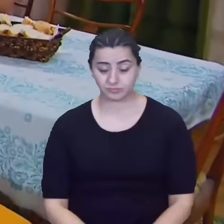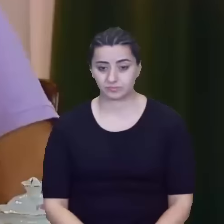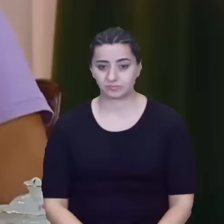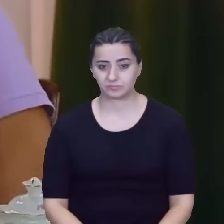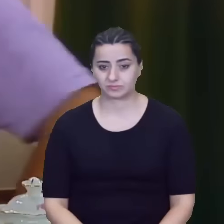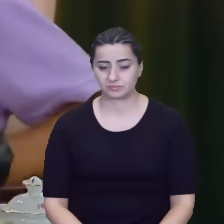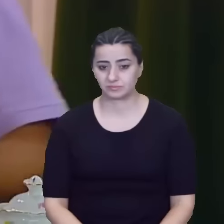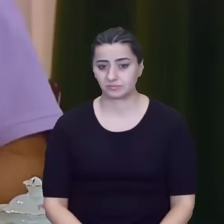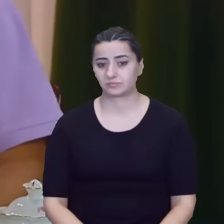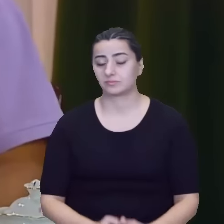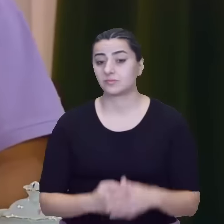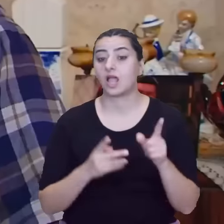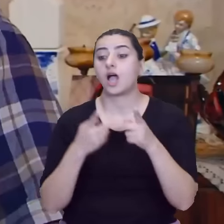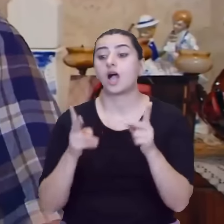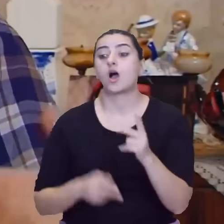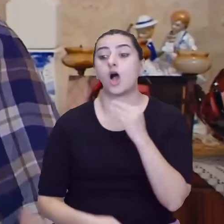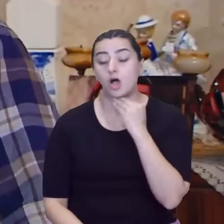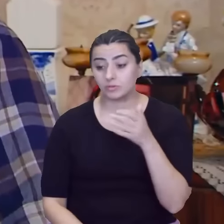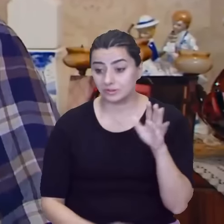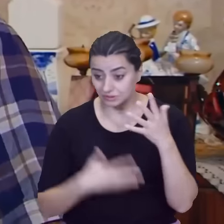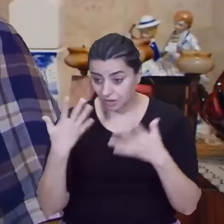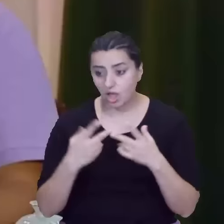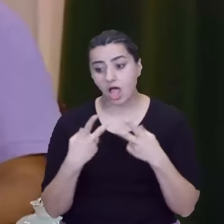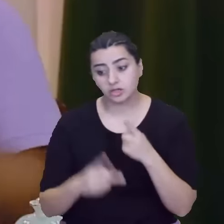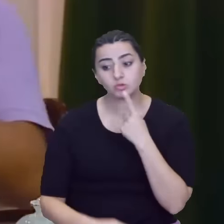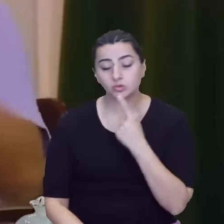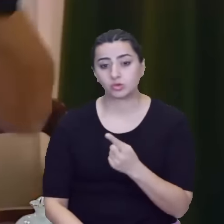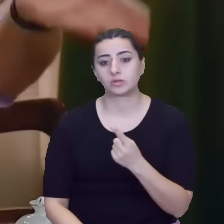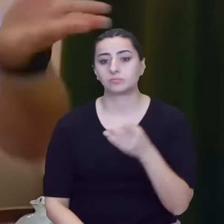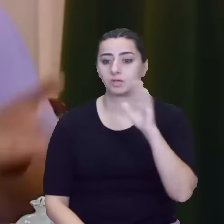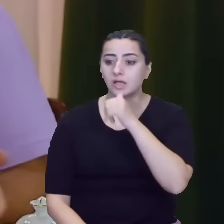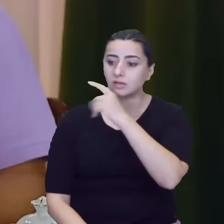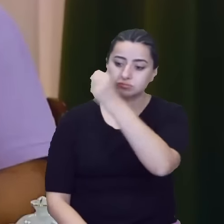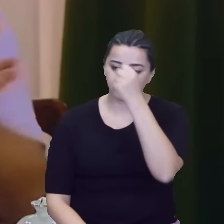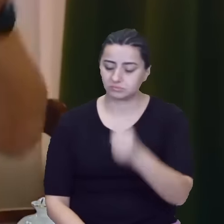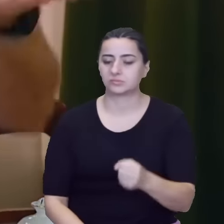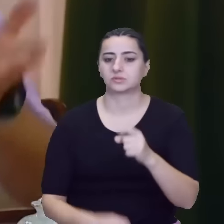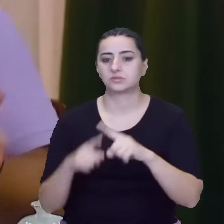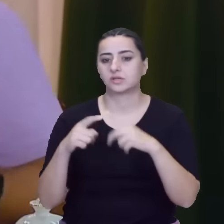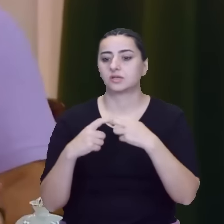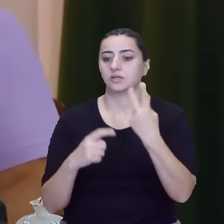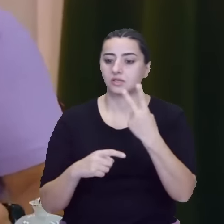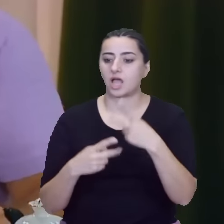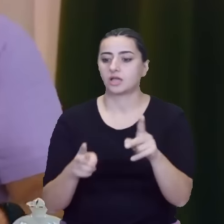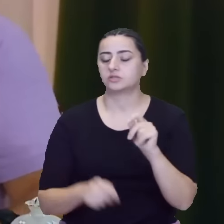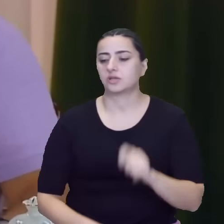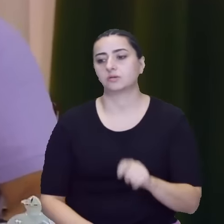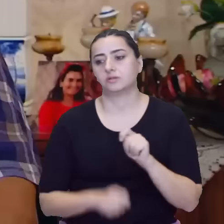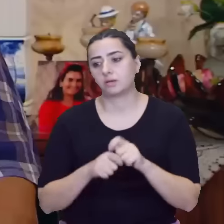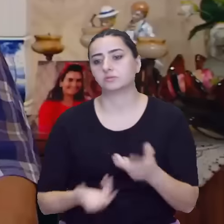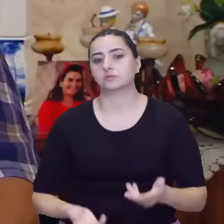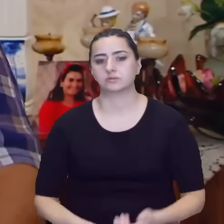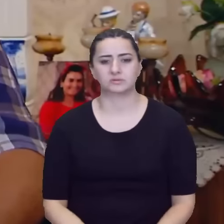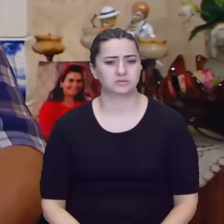Fehmi. Ayarlayamayacaksın. Ayarlayamayacağım de. Tutalım bir adam getirelim ikinci kanalı. TRT2'yi açsın yani, yapsın